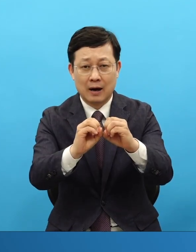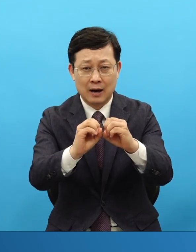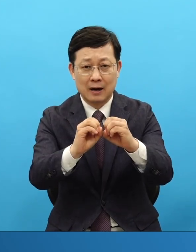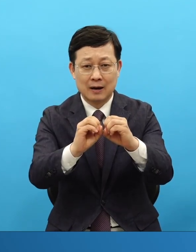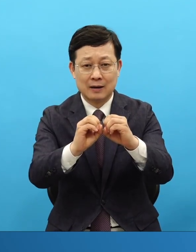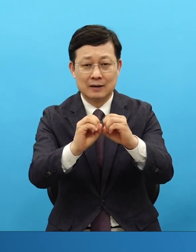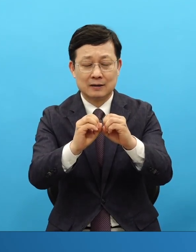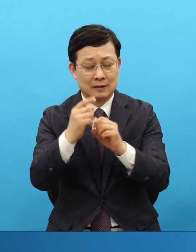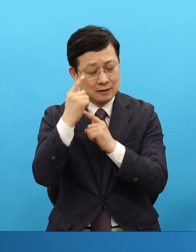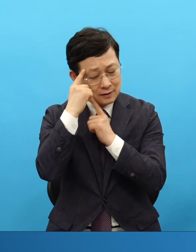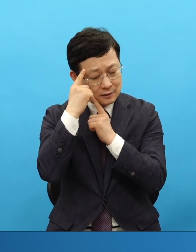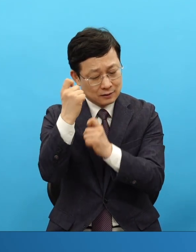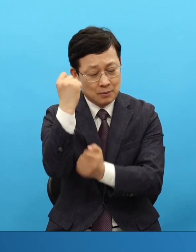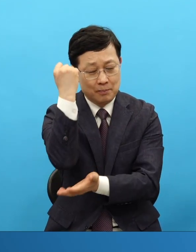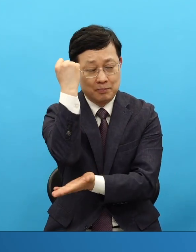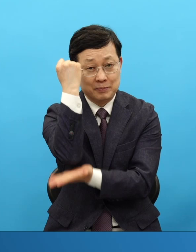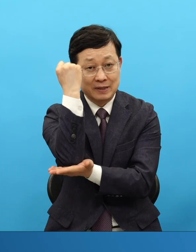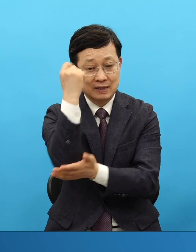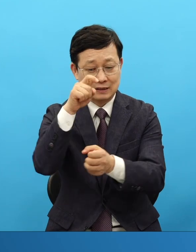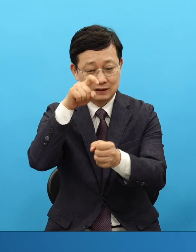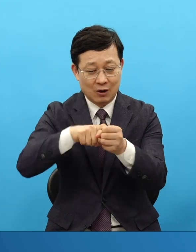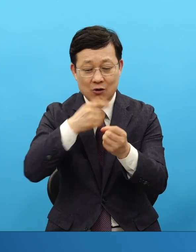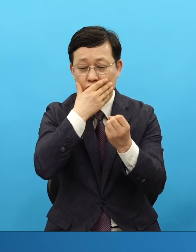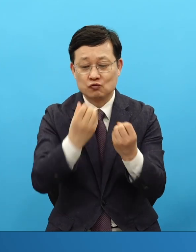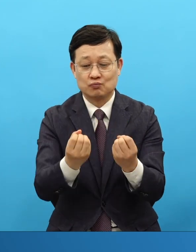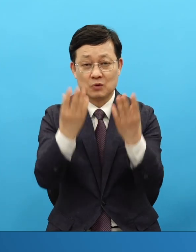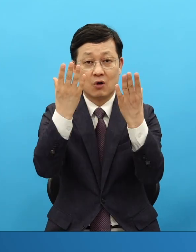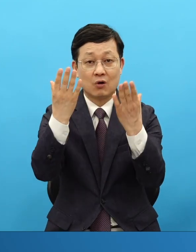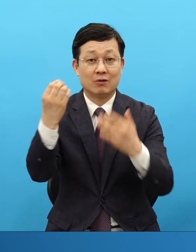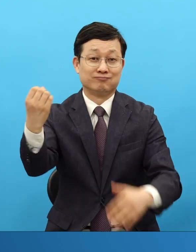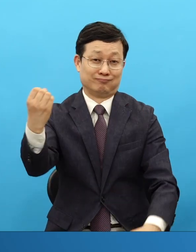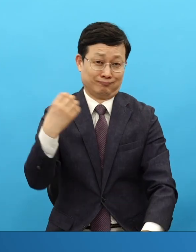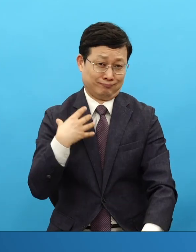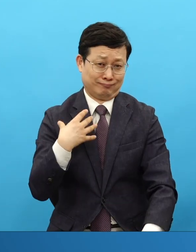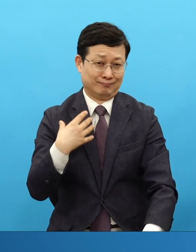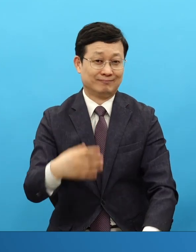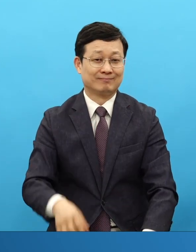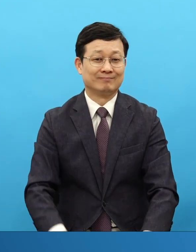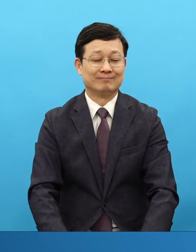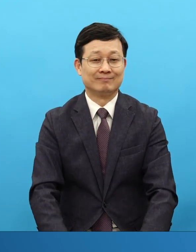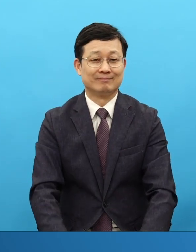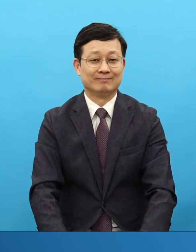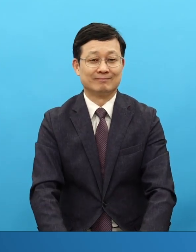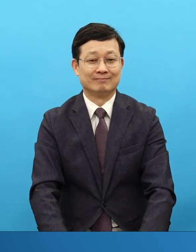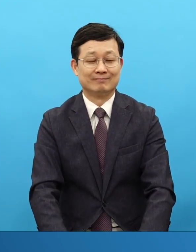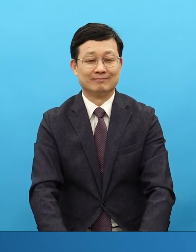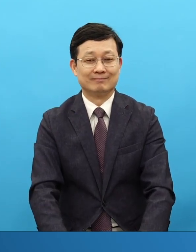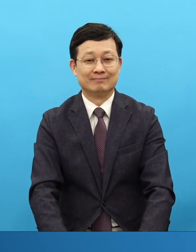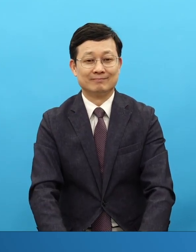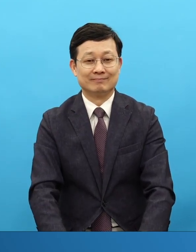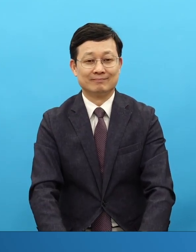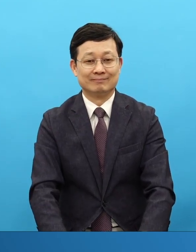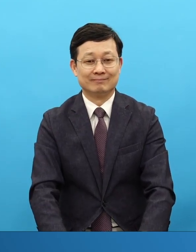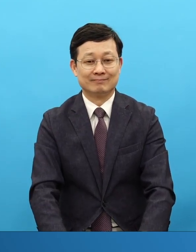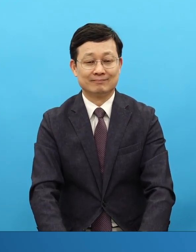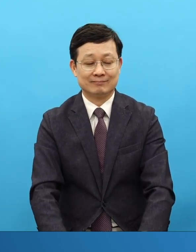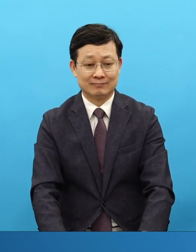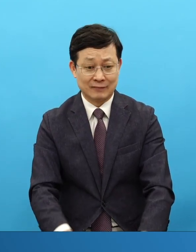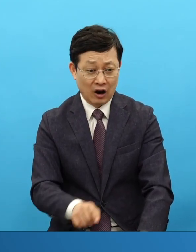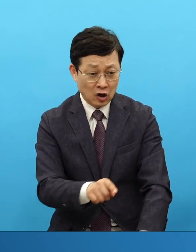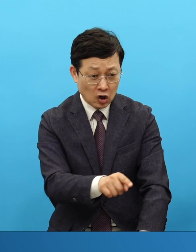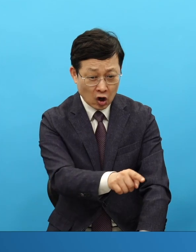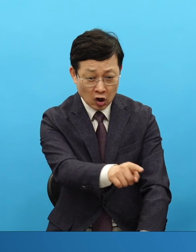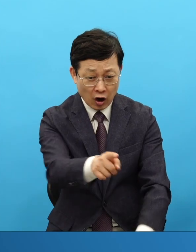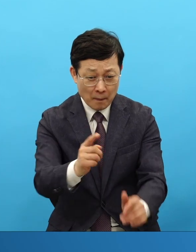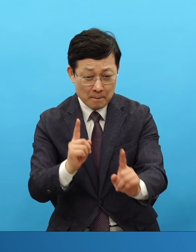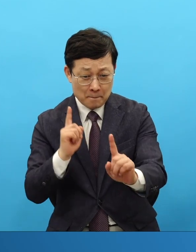아주 기념비적인 축복을 얘기했어요. It is a ceremonial blessing. 너로 능히 당할 자 없이 하겠다. This